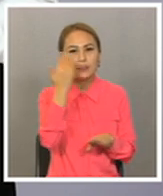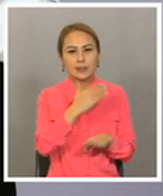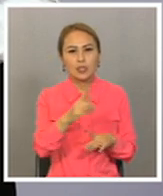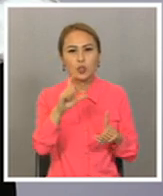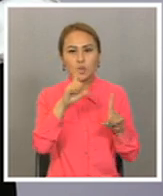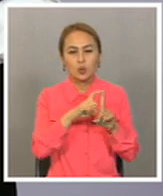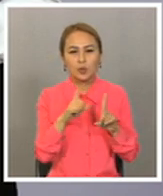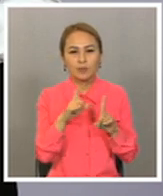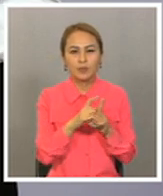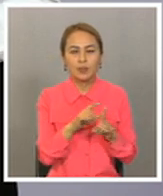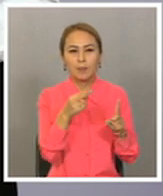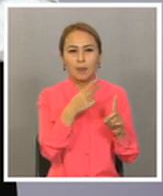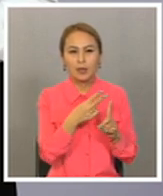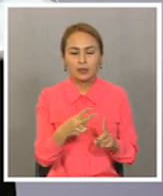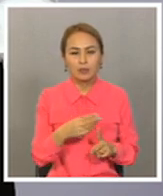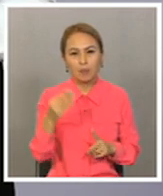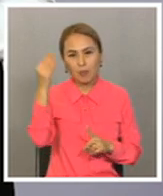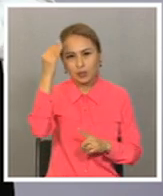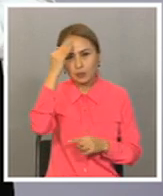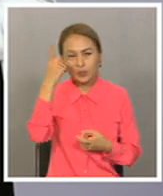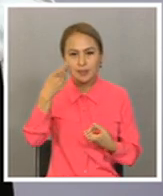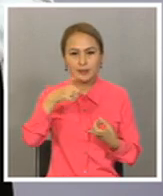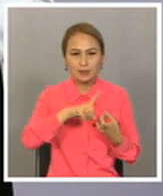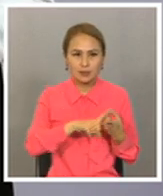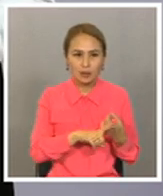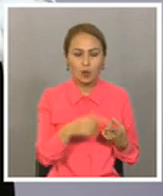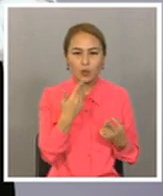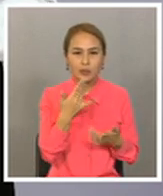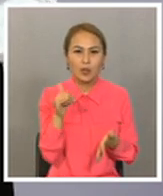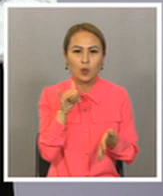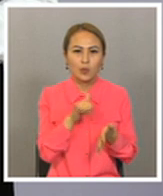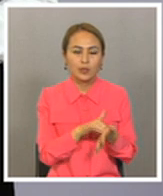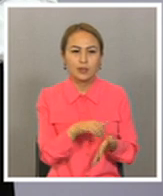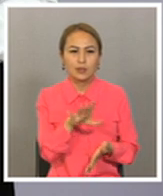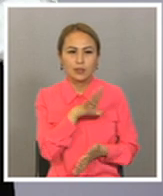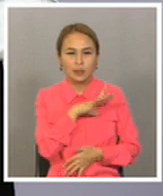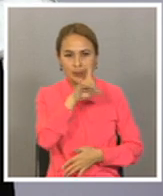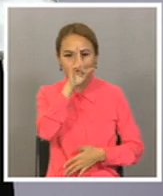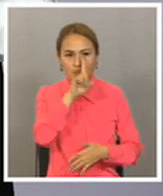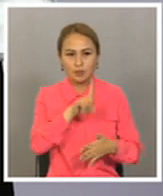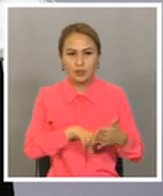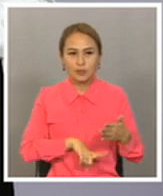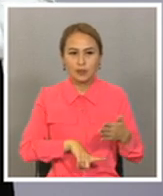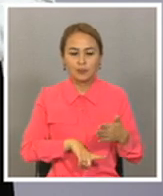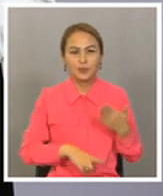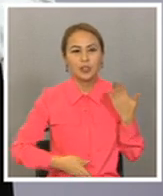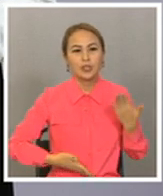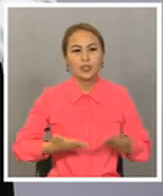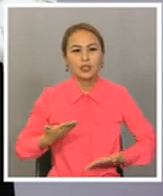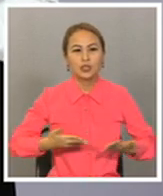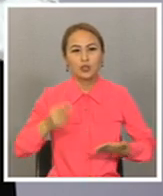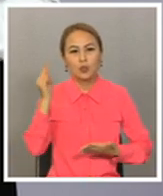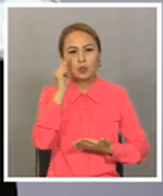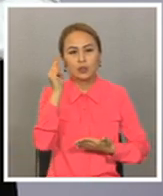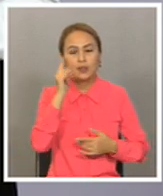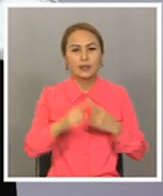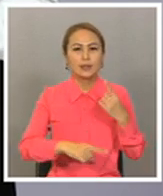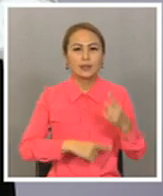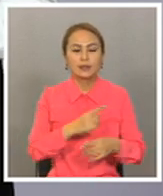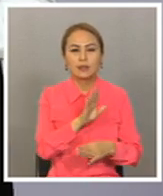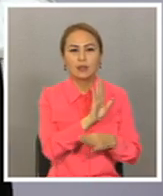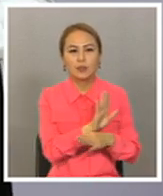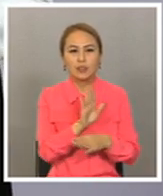сөйлемдерді мәтіннің мазмұнына сай осылай орналастырды деген сенімдемін. Ендеше оқушылар, келесі